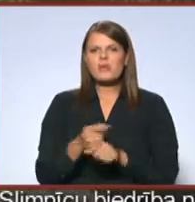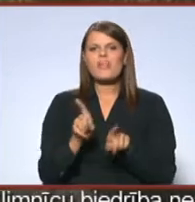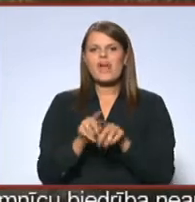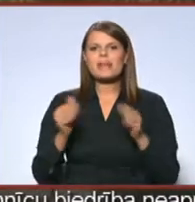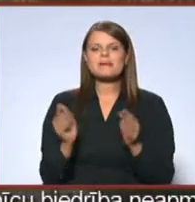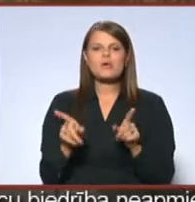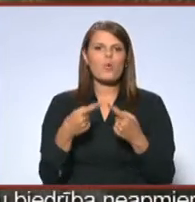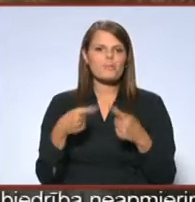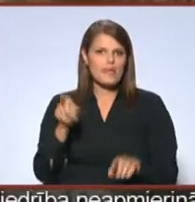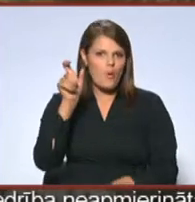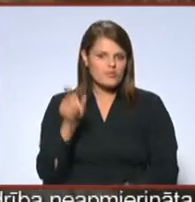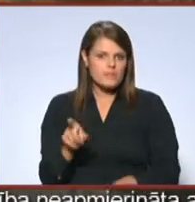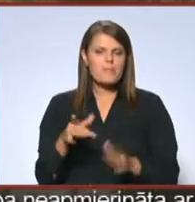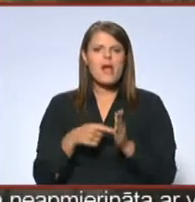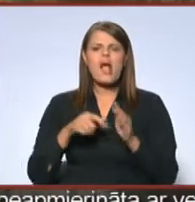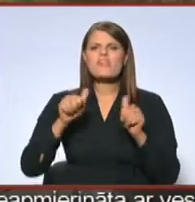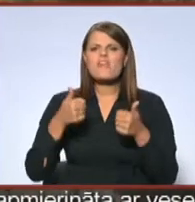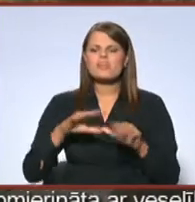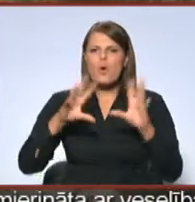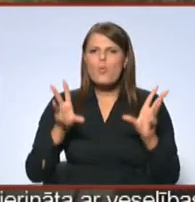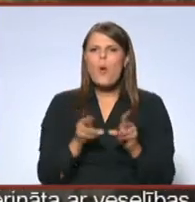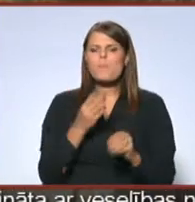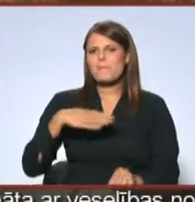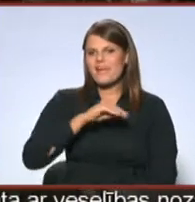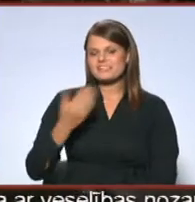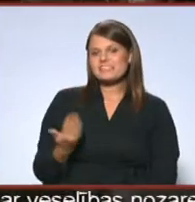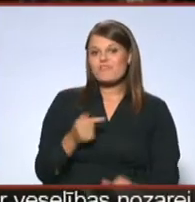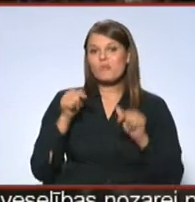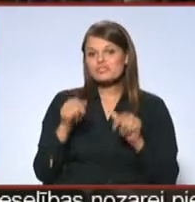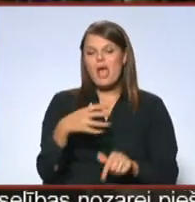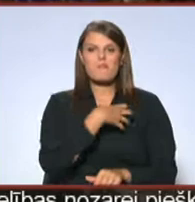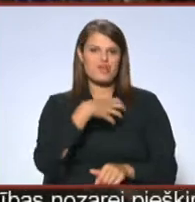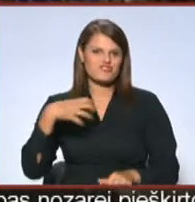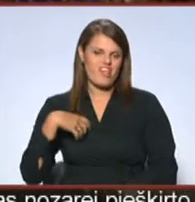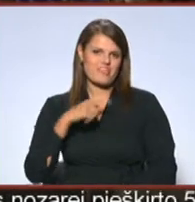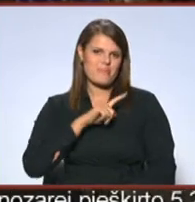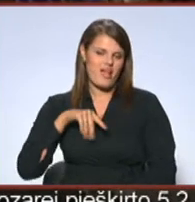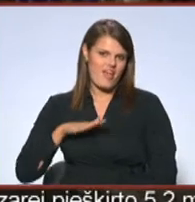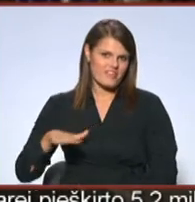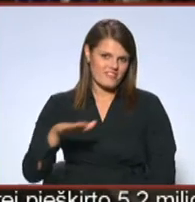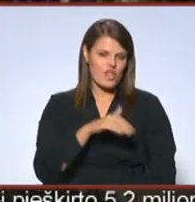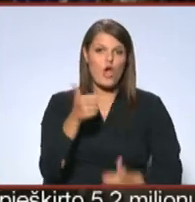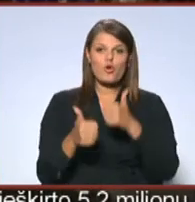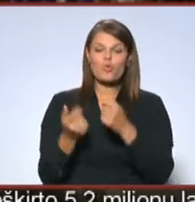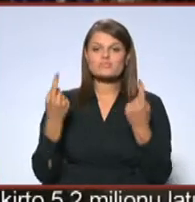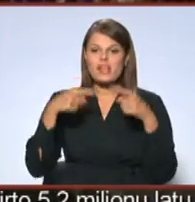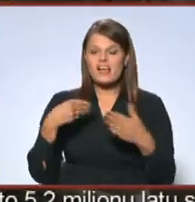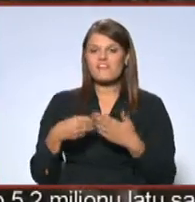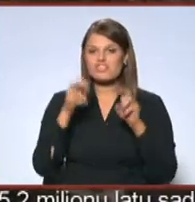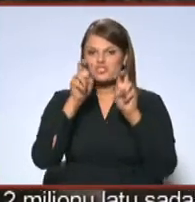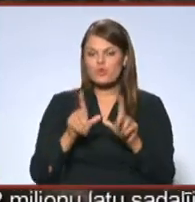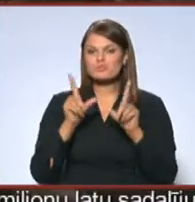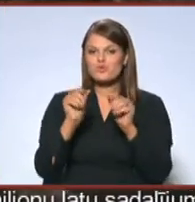mazākumtautībām kādā veidā kopā mēs dzīvojam šajā pašvaldībā latvijā konkursa norises laikā vērtēšanas komisija dodas uz